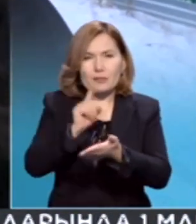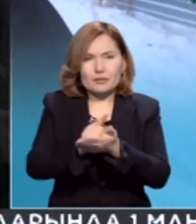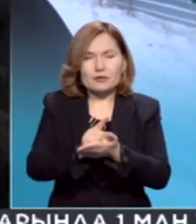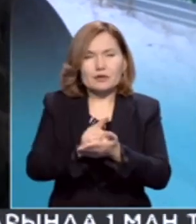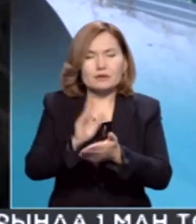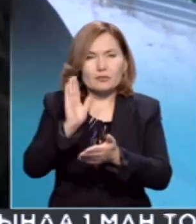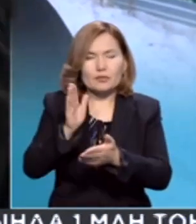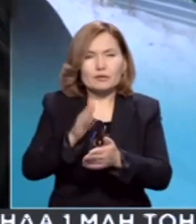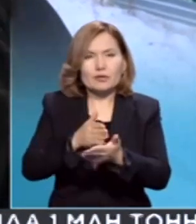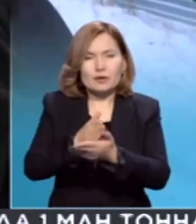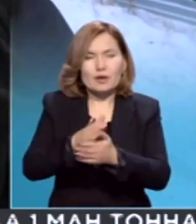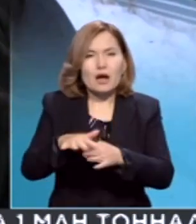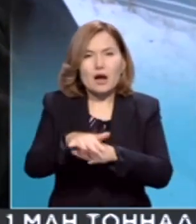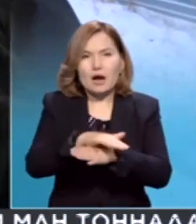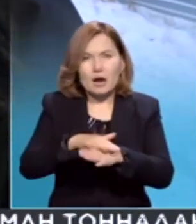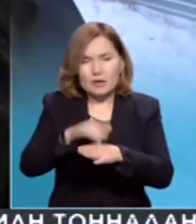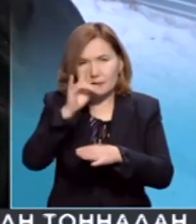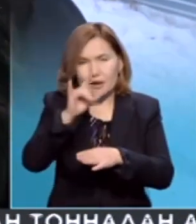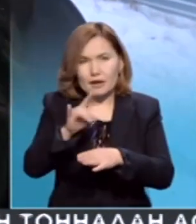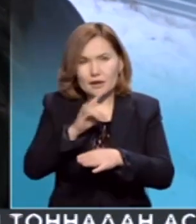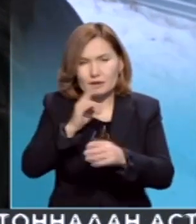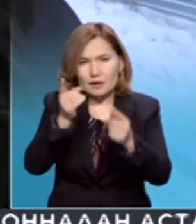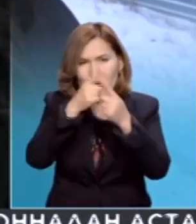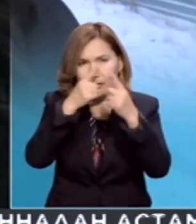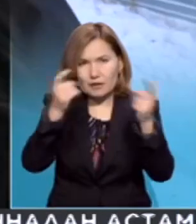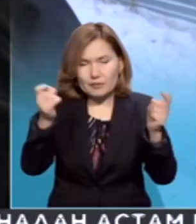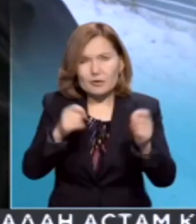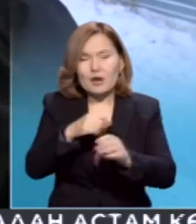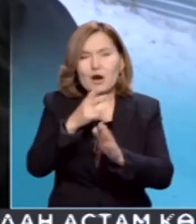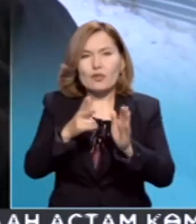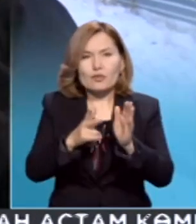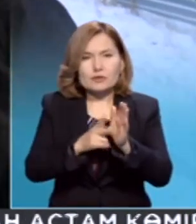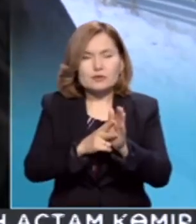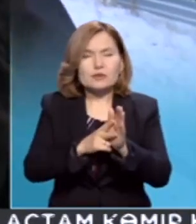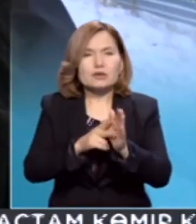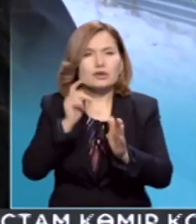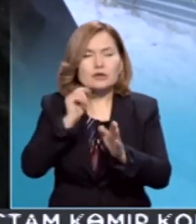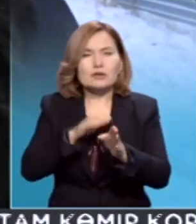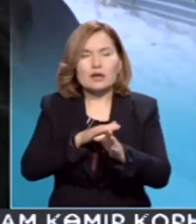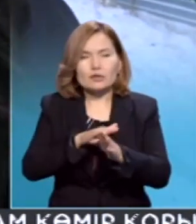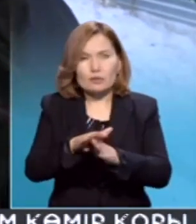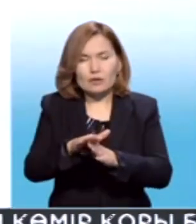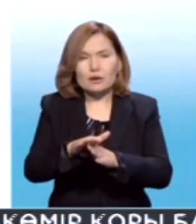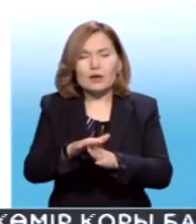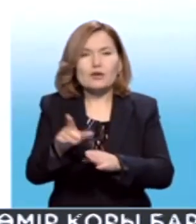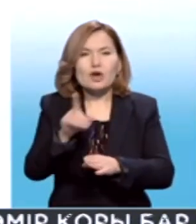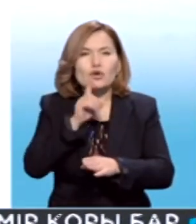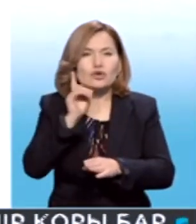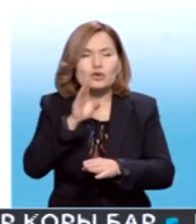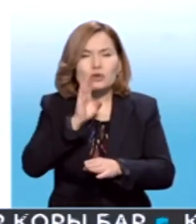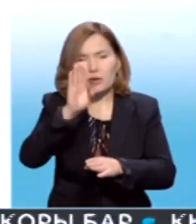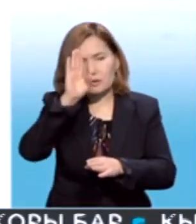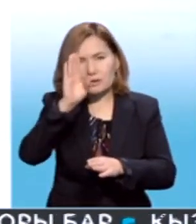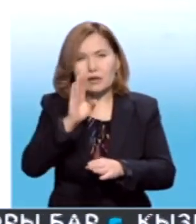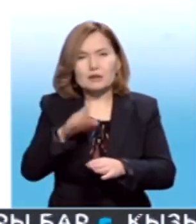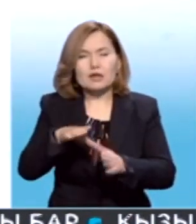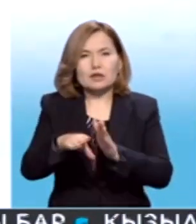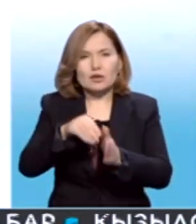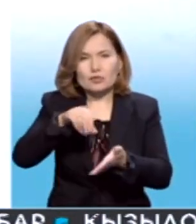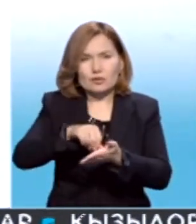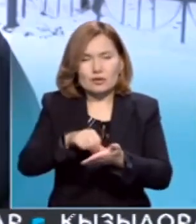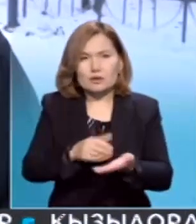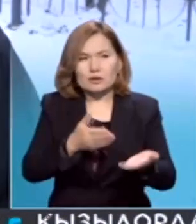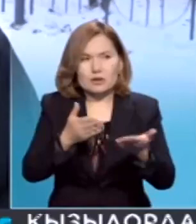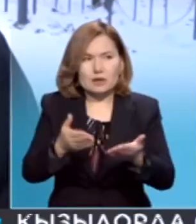Ақмола тұрғындарын, жұртшылығын, 18-ден асқан азаматтарды, жастарды дауыс беруге шақырамын. Біз барамыз, мен жыл сайын барамын